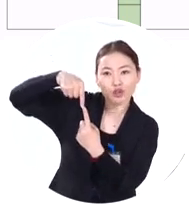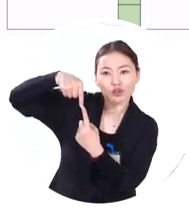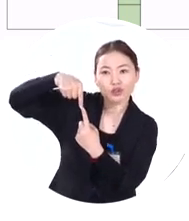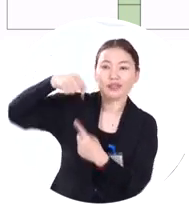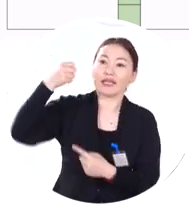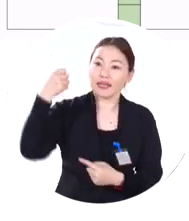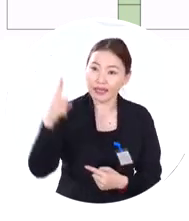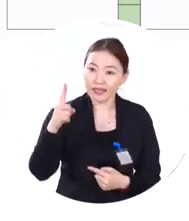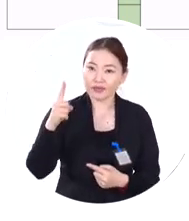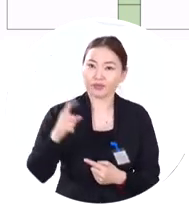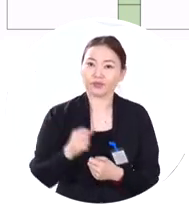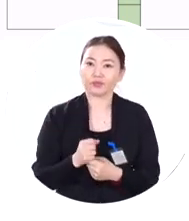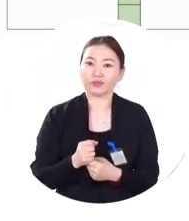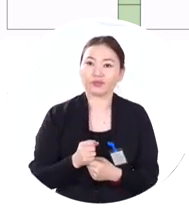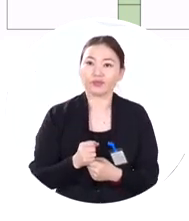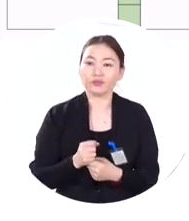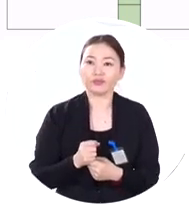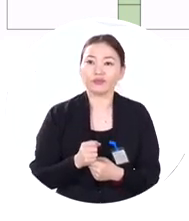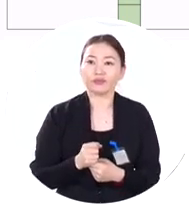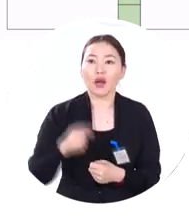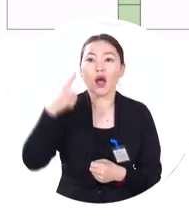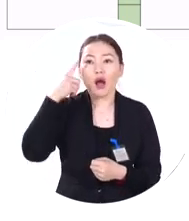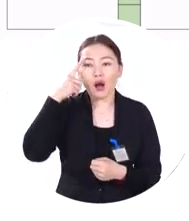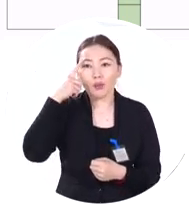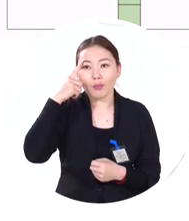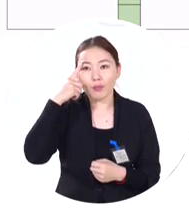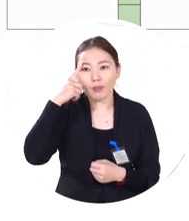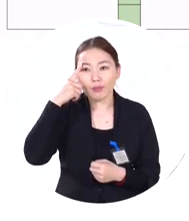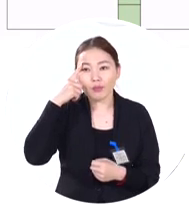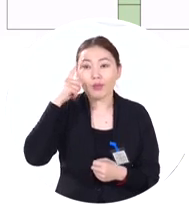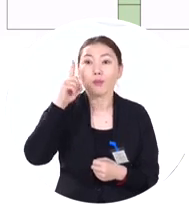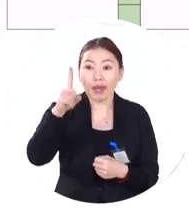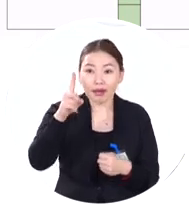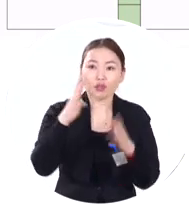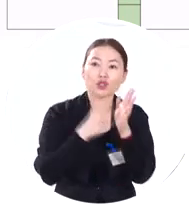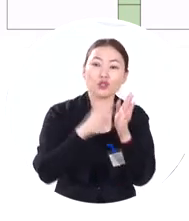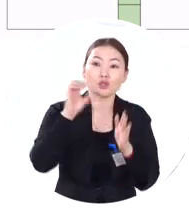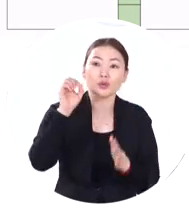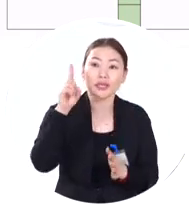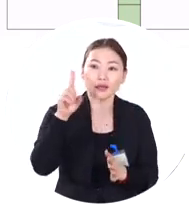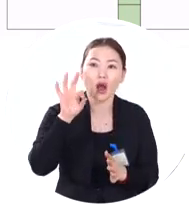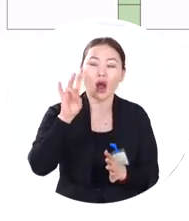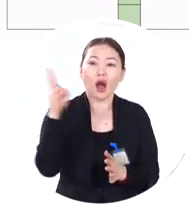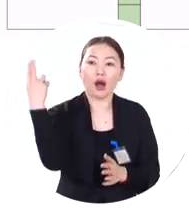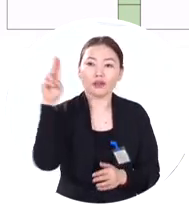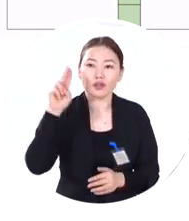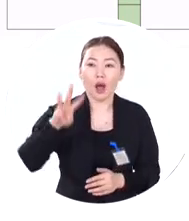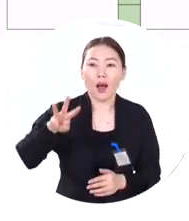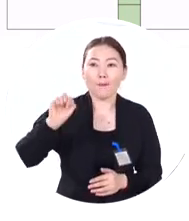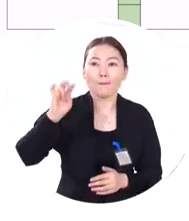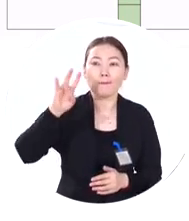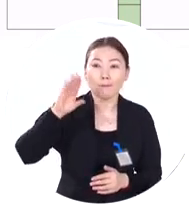нэгийг олж харъя. Тийм ээ хүүхдүүдээ нэлээд уддаг багш шүү. 1901 онд Манжин төрөөс эдийн засгийг сайжруулах